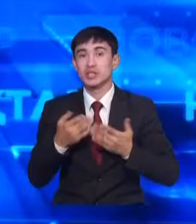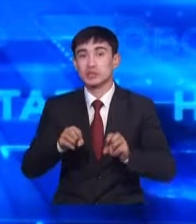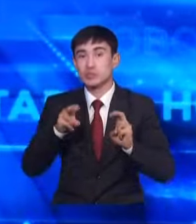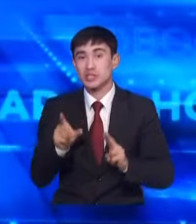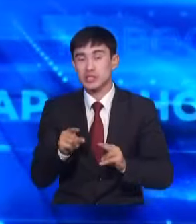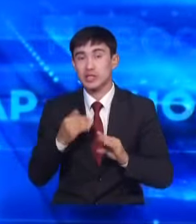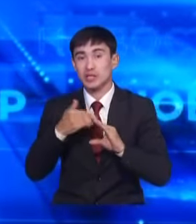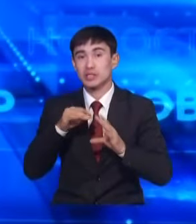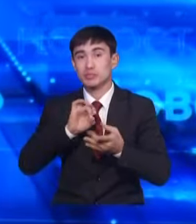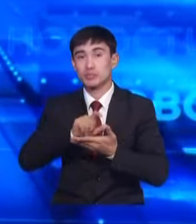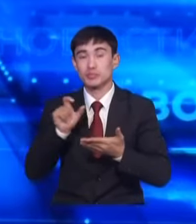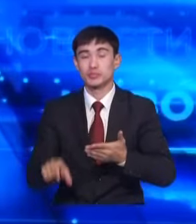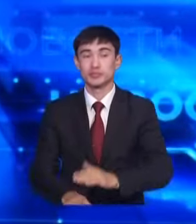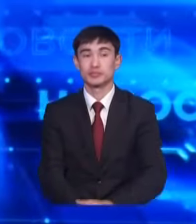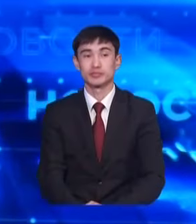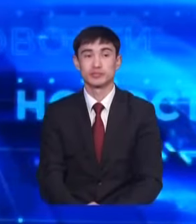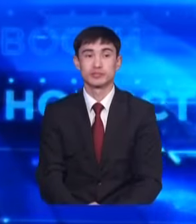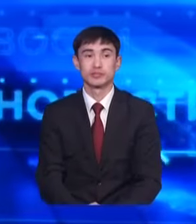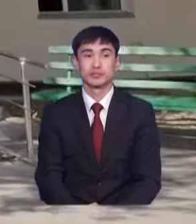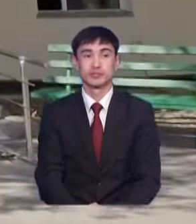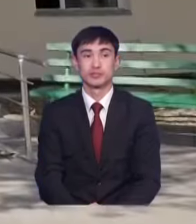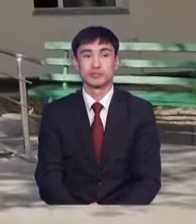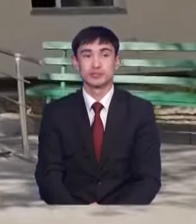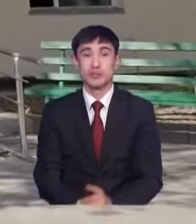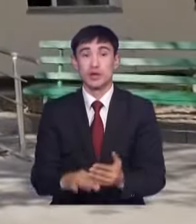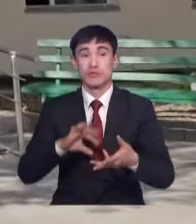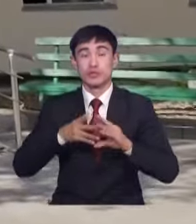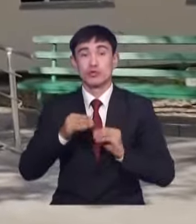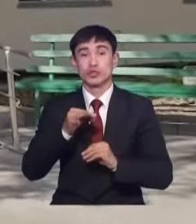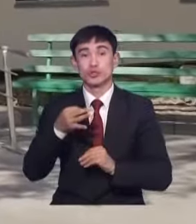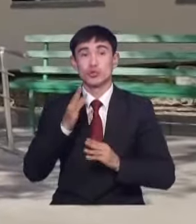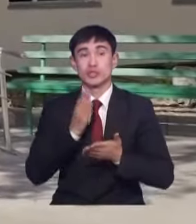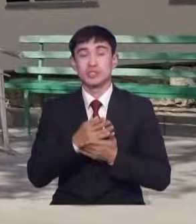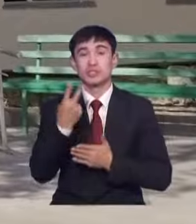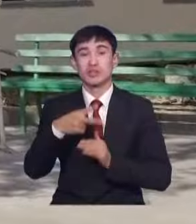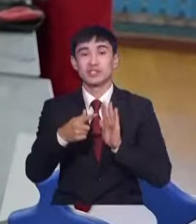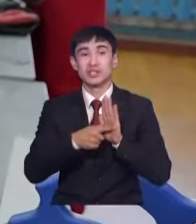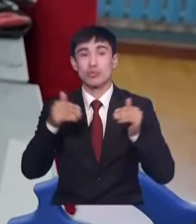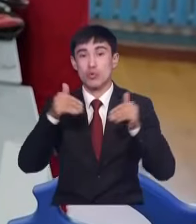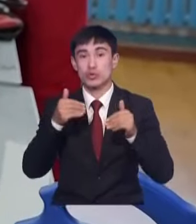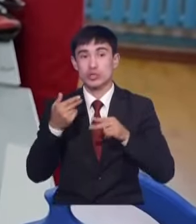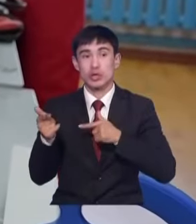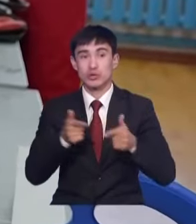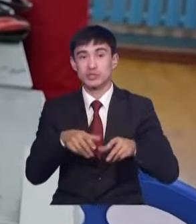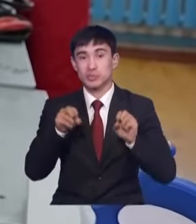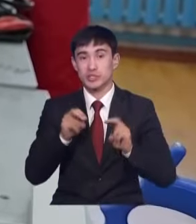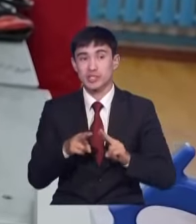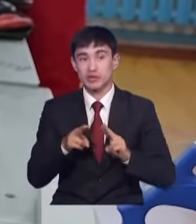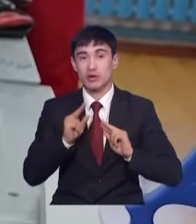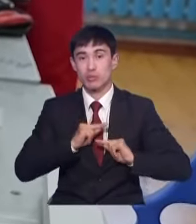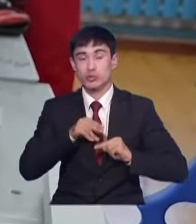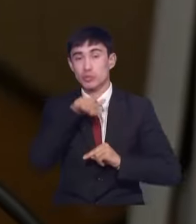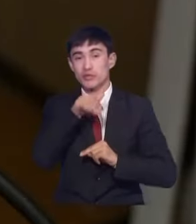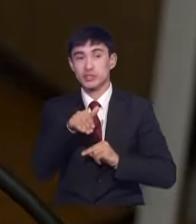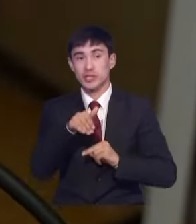в материале айгер мку паевой всего в крае житсу действует 27 колледжей готовящих специалистов рабочих